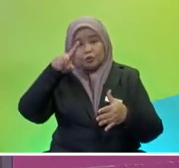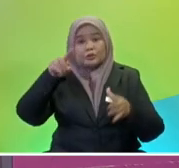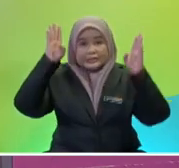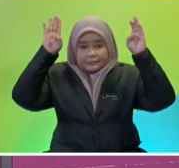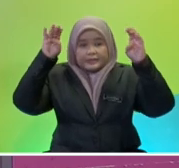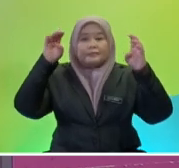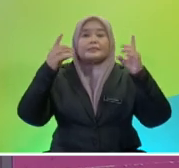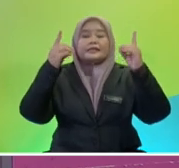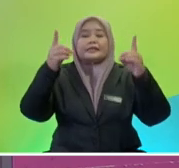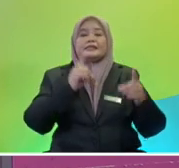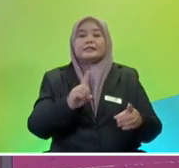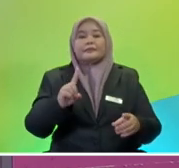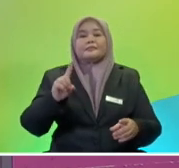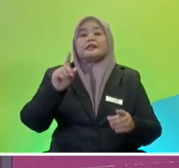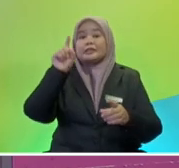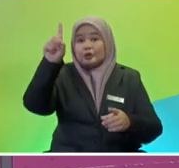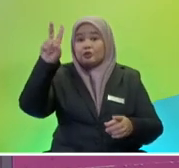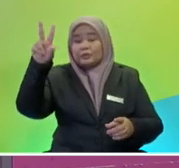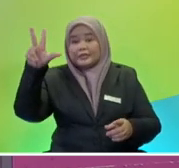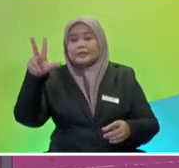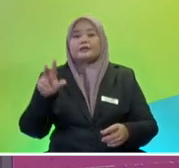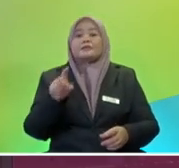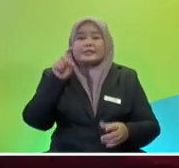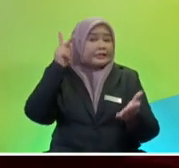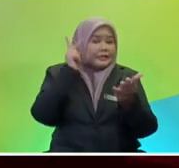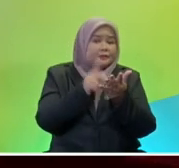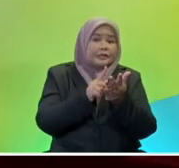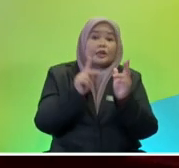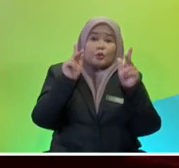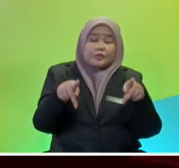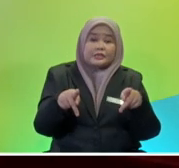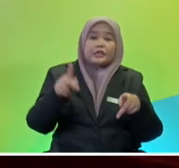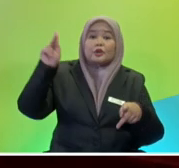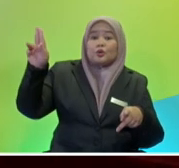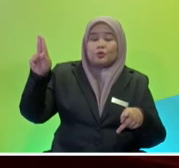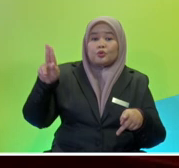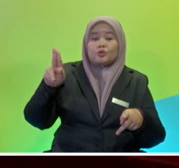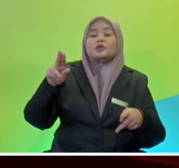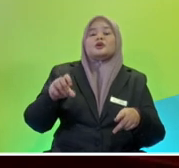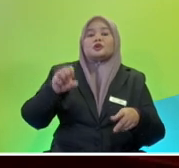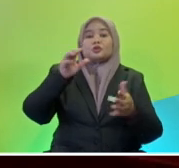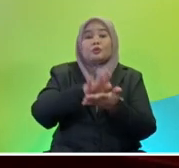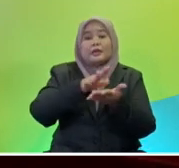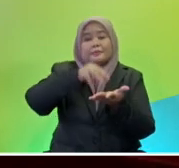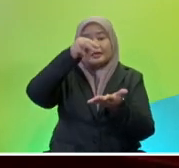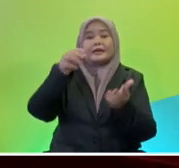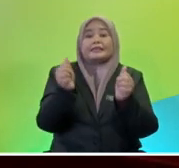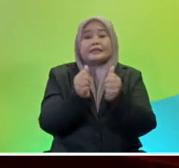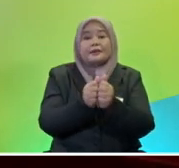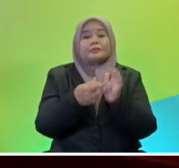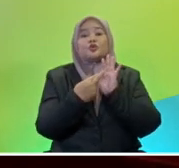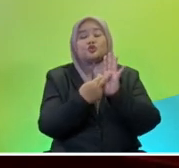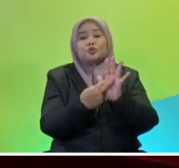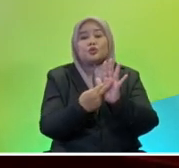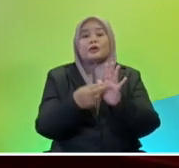matematika guru-guru perlu mengenal pasti tidak menguasai kurikulum sekolah menengah ketika Islam dengan merujuk